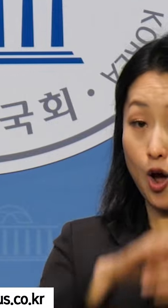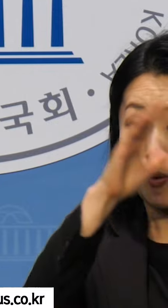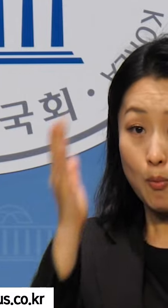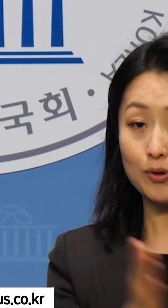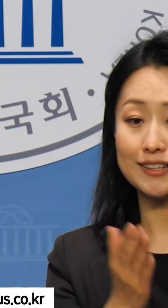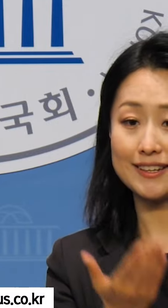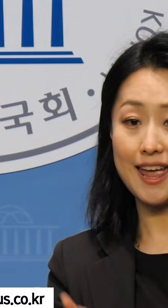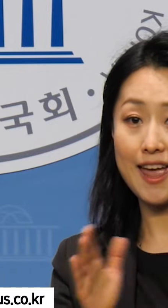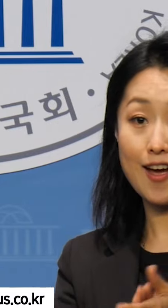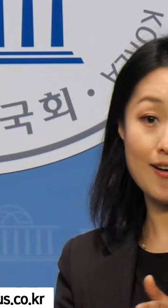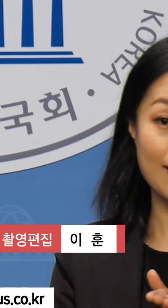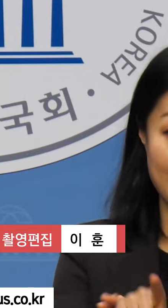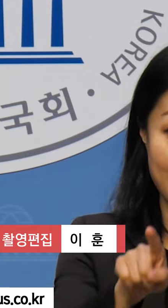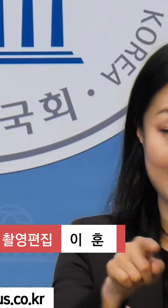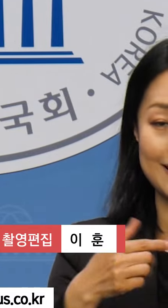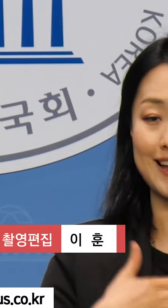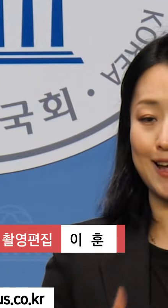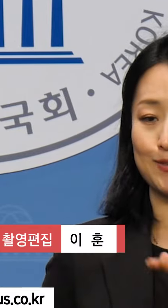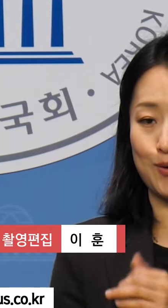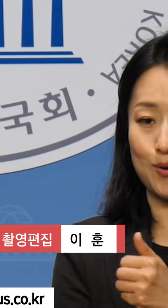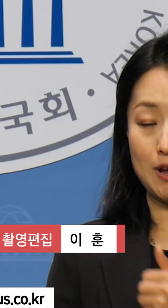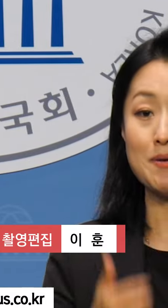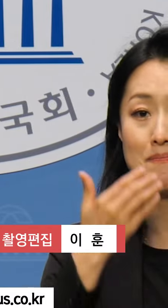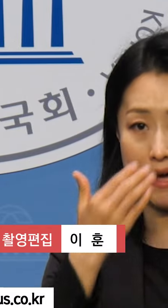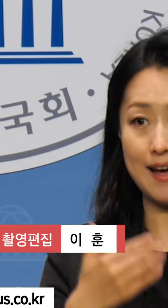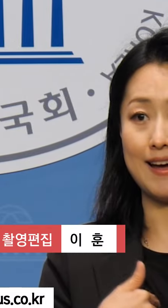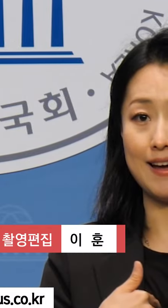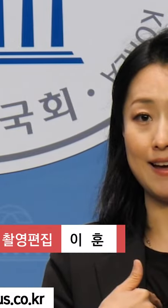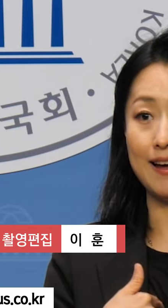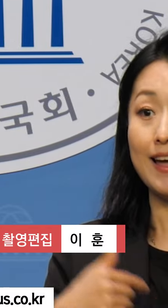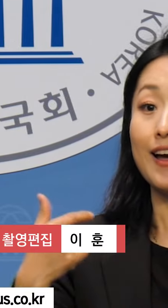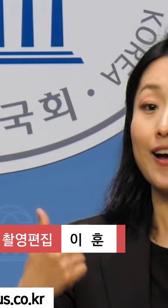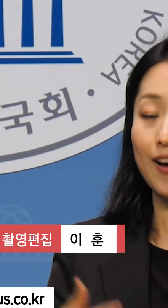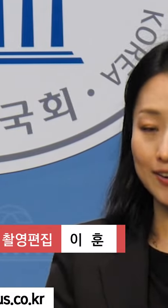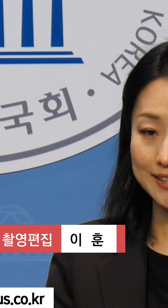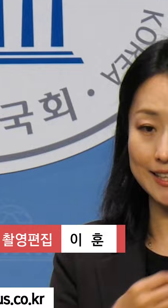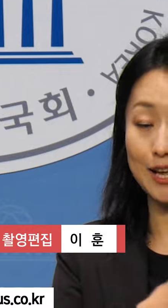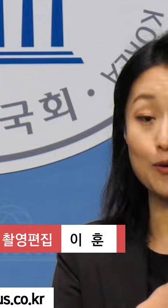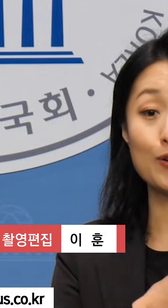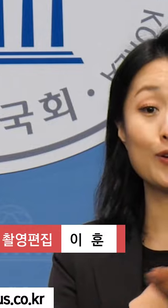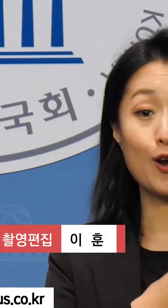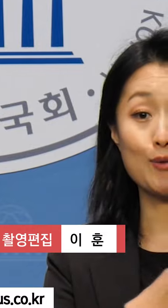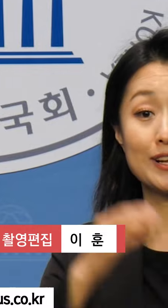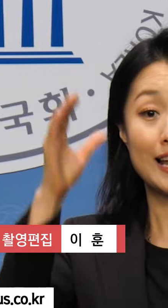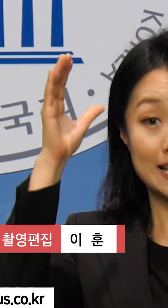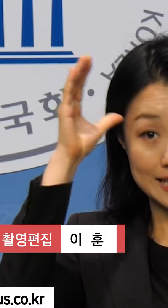개혁의 선봉에서는 최고위원이 되겠습니다. 언제나